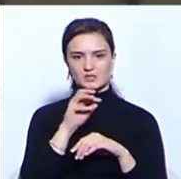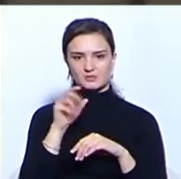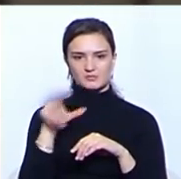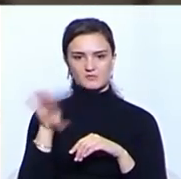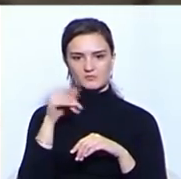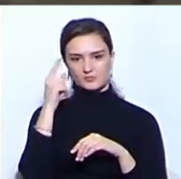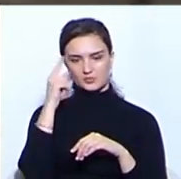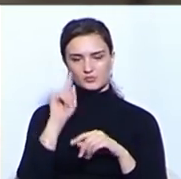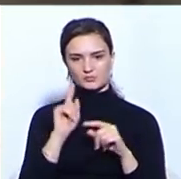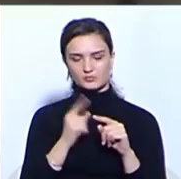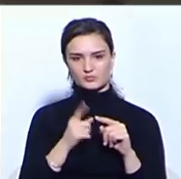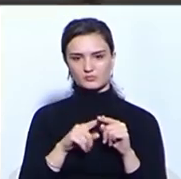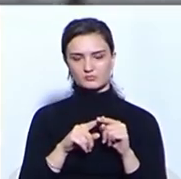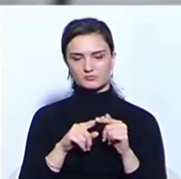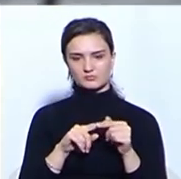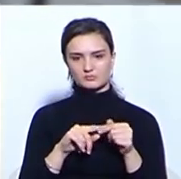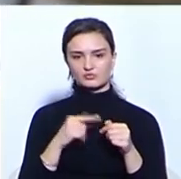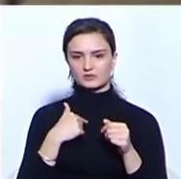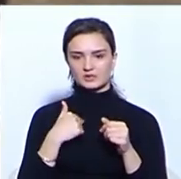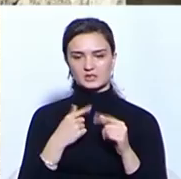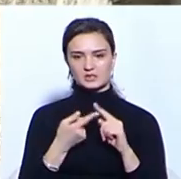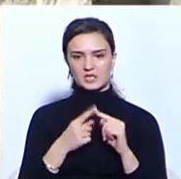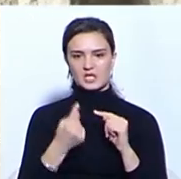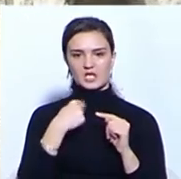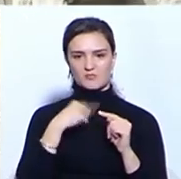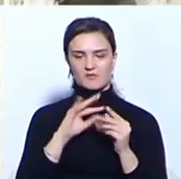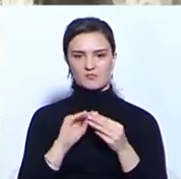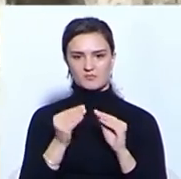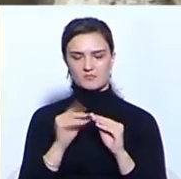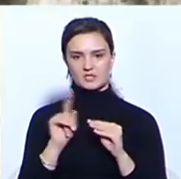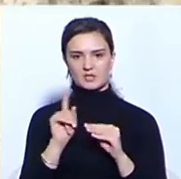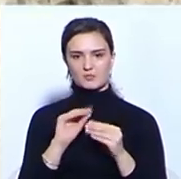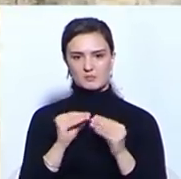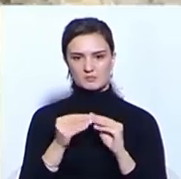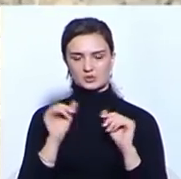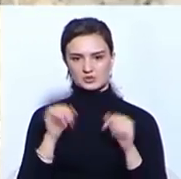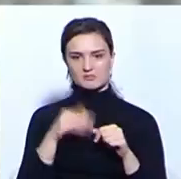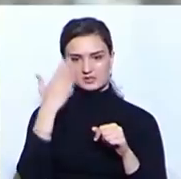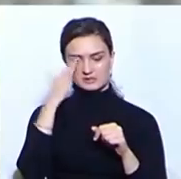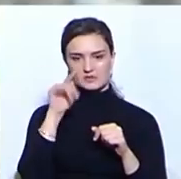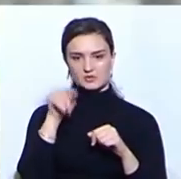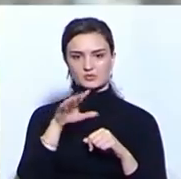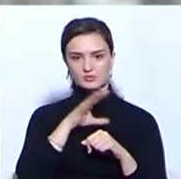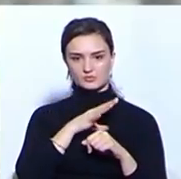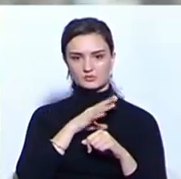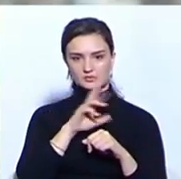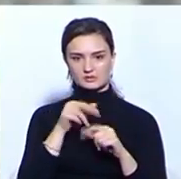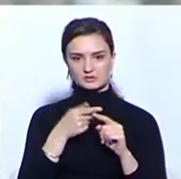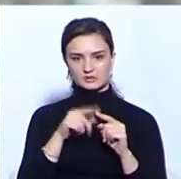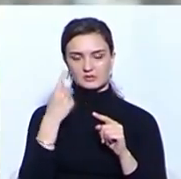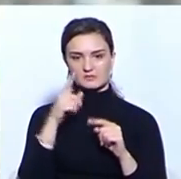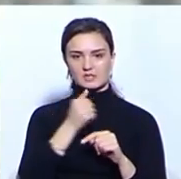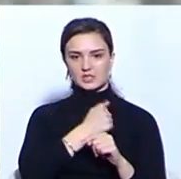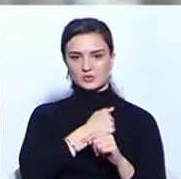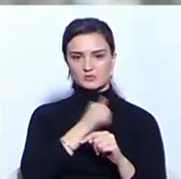რომ ფიქრობთ, რომ ჩვენთან არ მოვა ის პრობლემა, რა პრობლემაც შეიძლება სხვას ჰქონდეს და სხვა